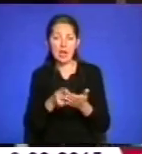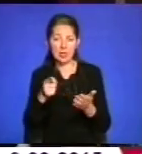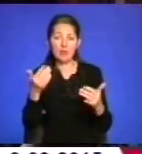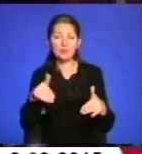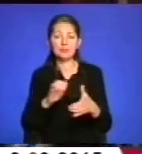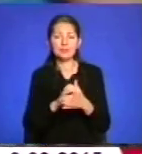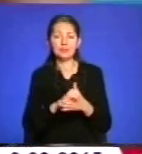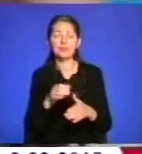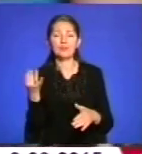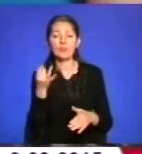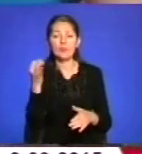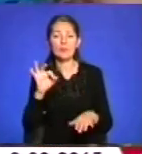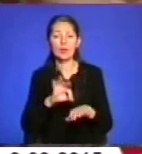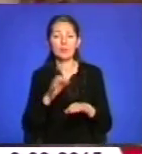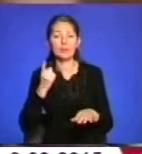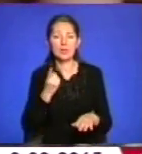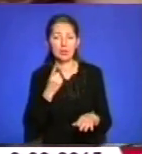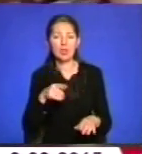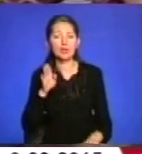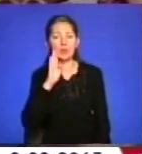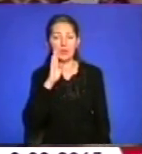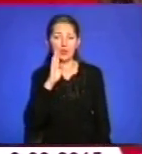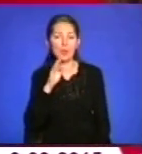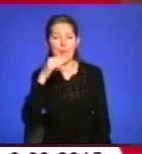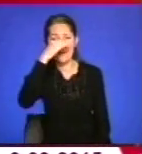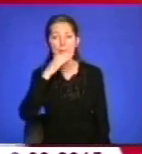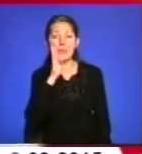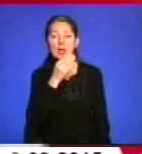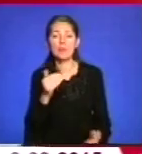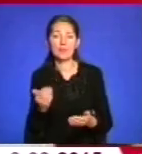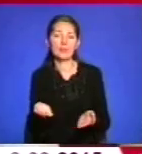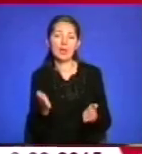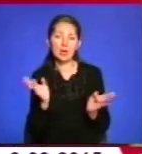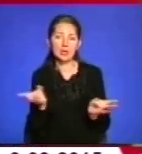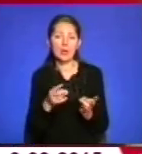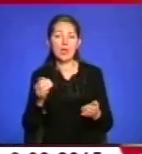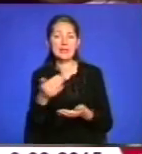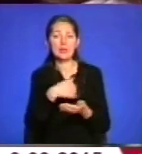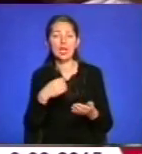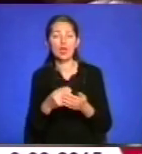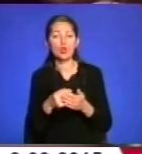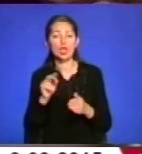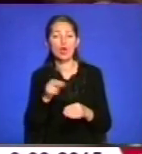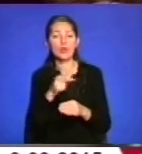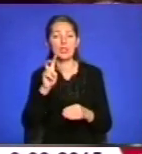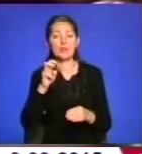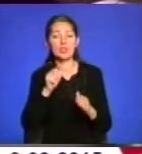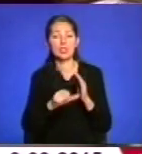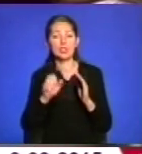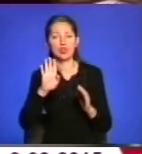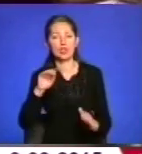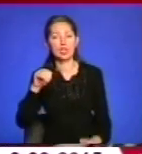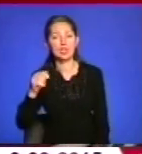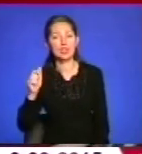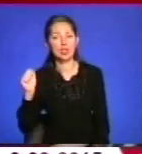хвороби і чекають на юну пацієнтку. Батькам залишилося зібрати кошти на лікування, а це 264 тисячі